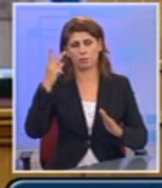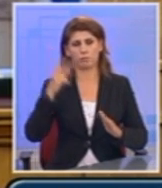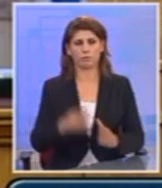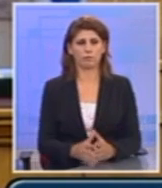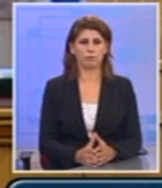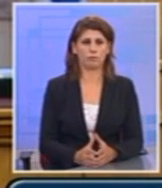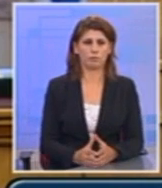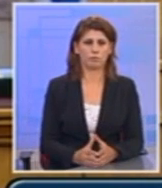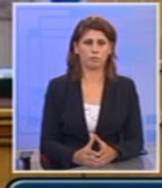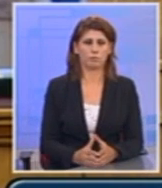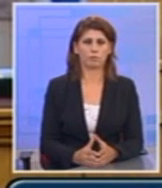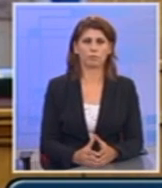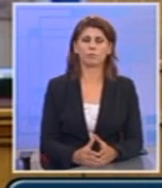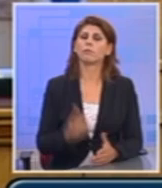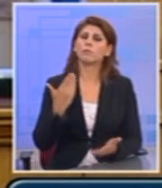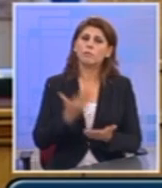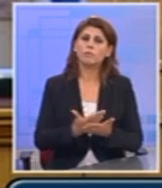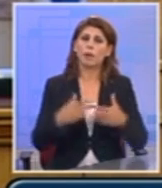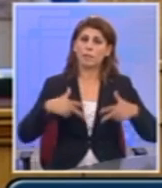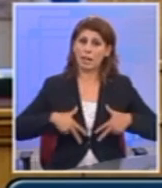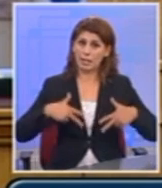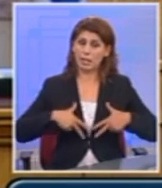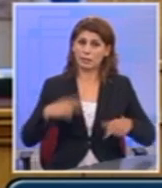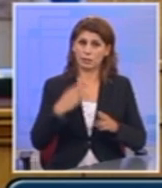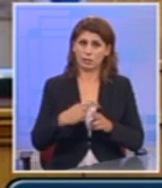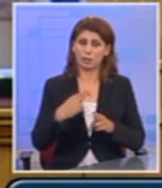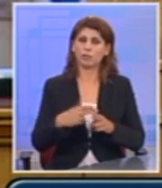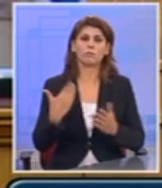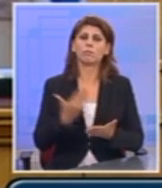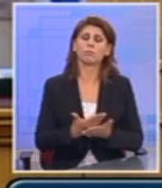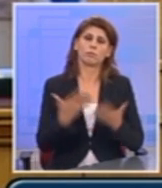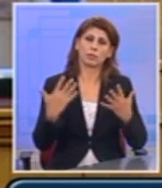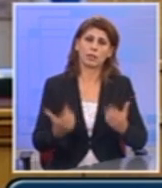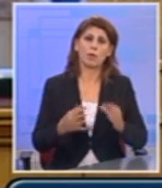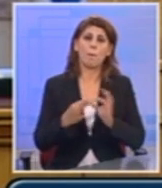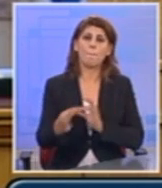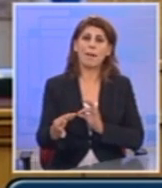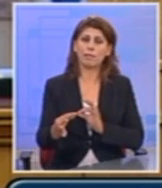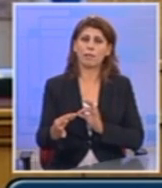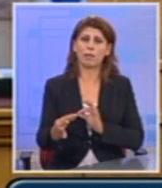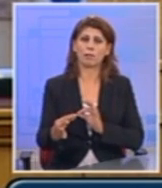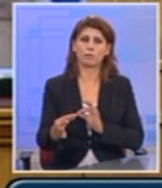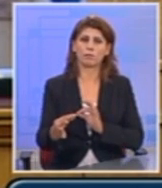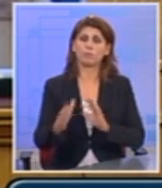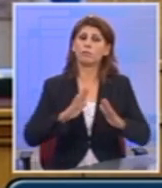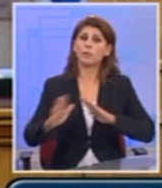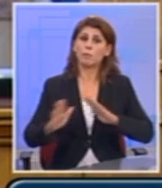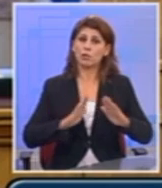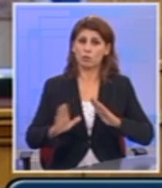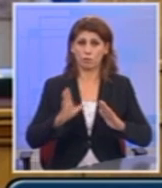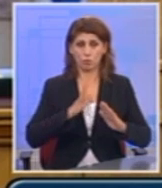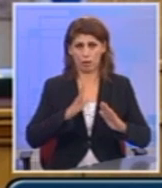που απαιτεί από τα κράτη κυρίως να λαμβάνουν μέτρα προκειμένου να προστατεύουν τους